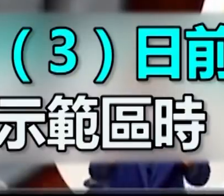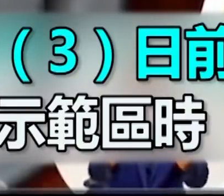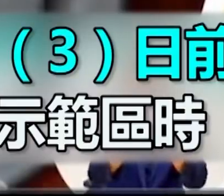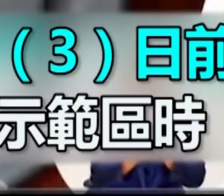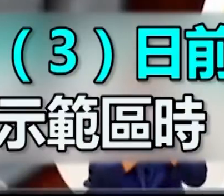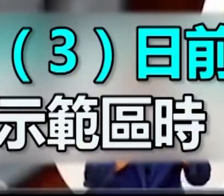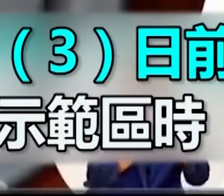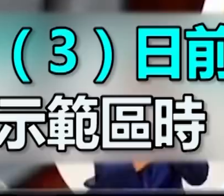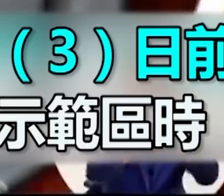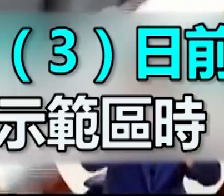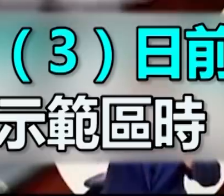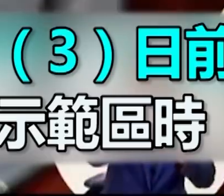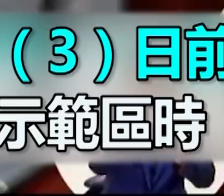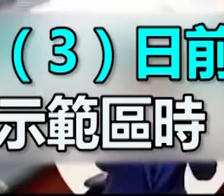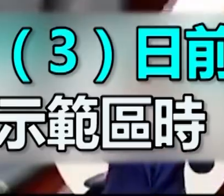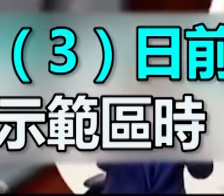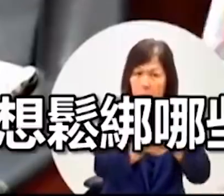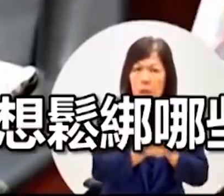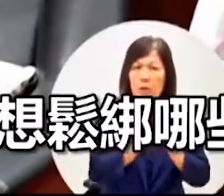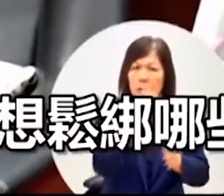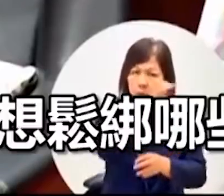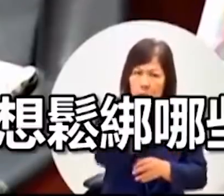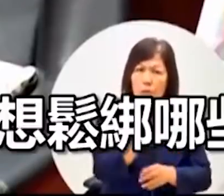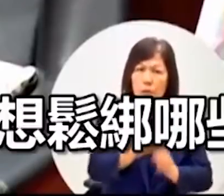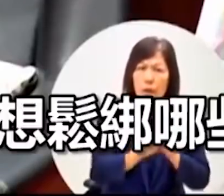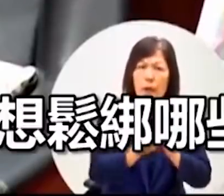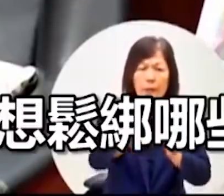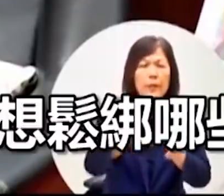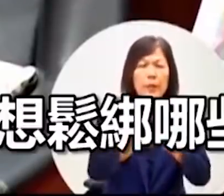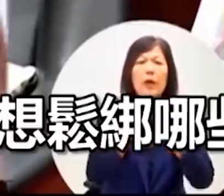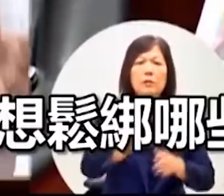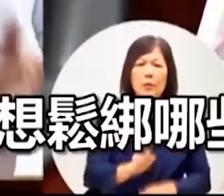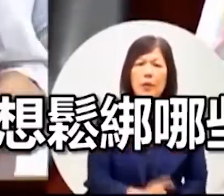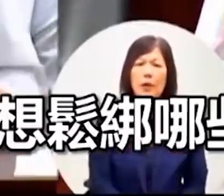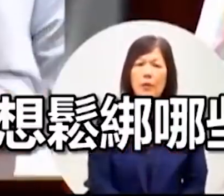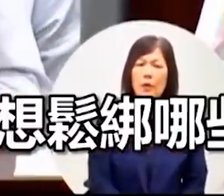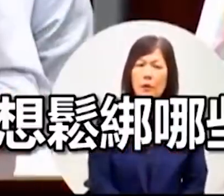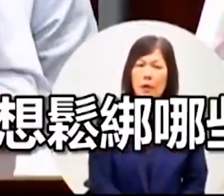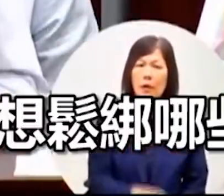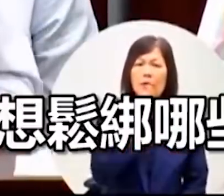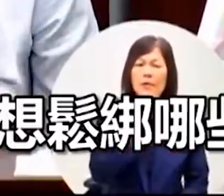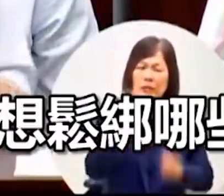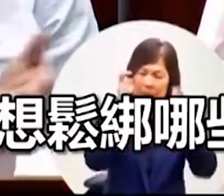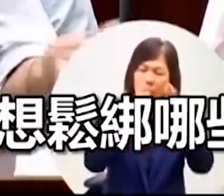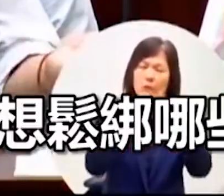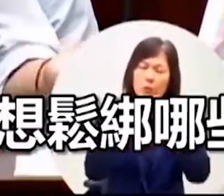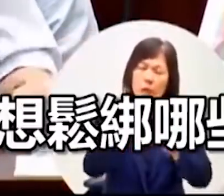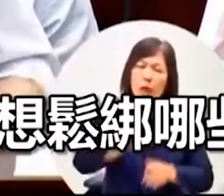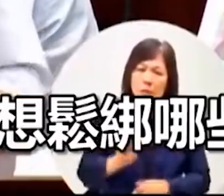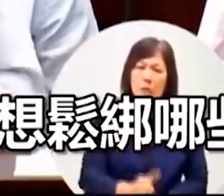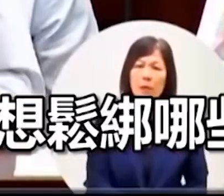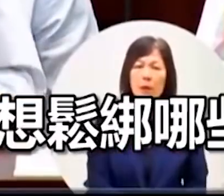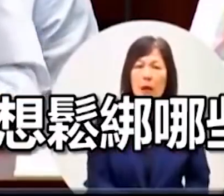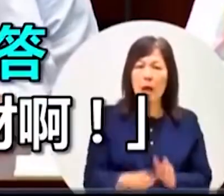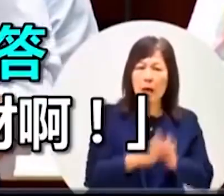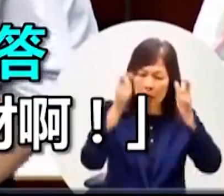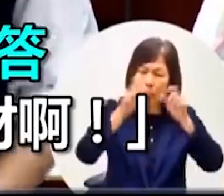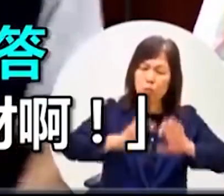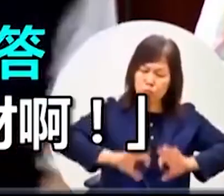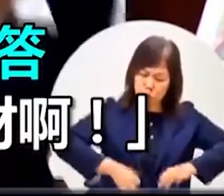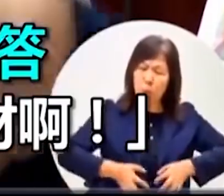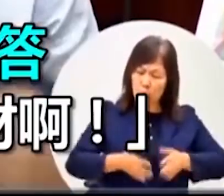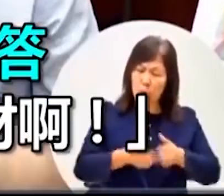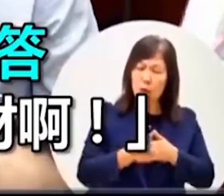关注的焦点一直在大陆。 那具体上要什么吗？ 当然是高雄要什么，高雄要发财啊，对不